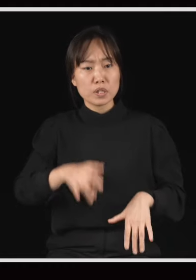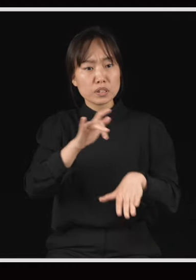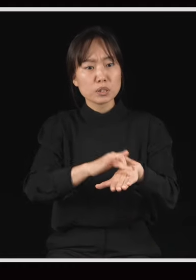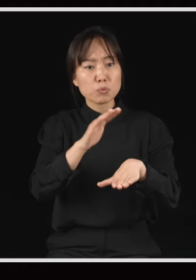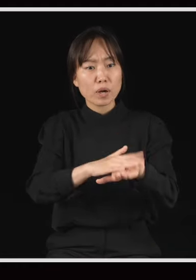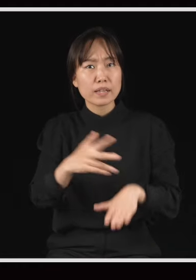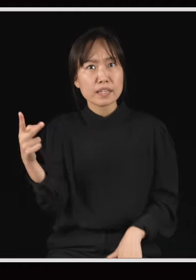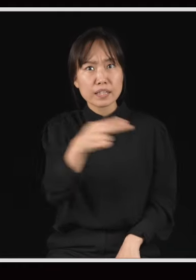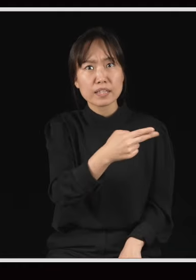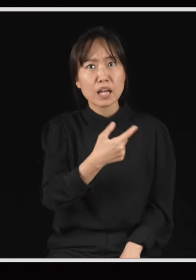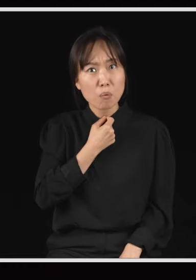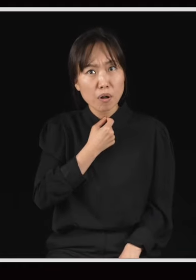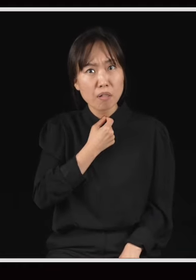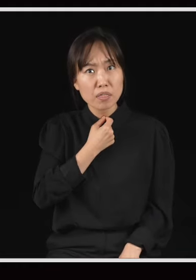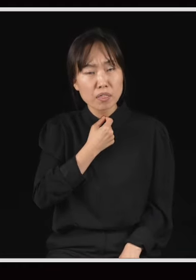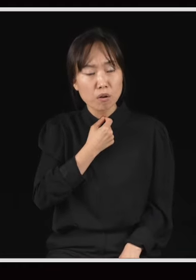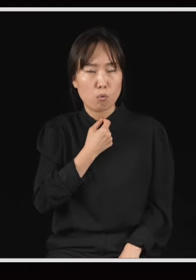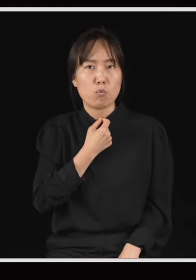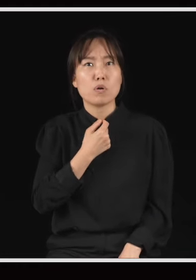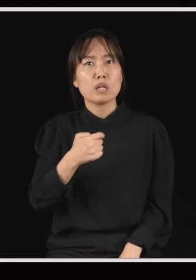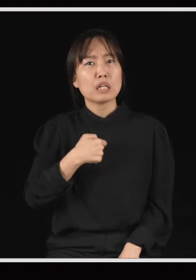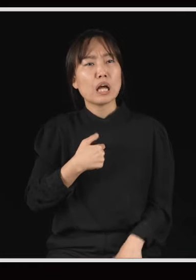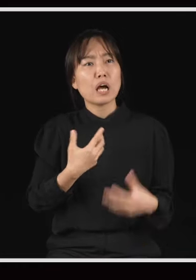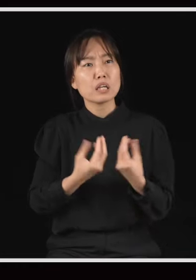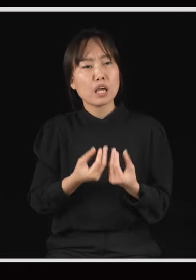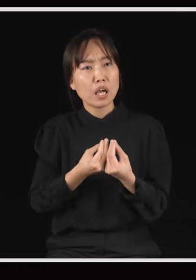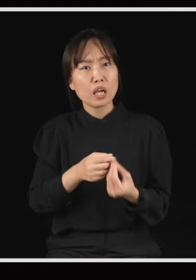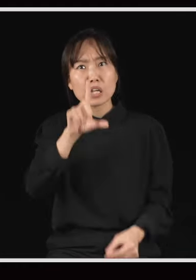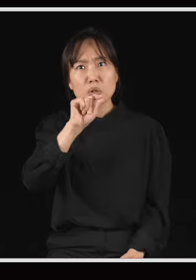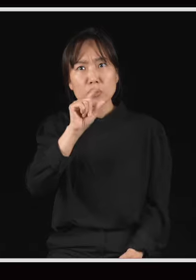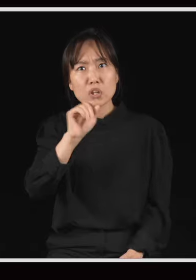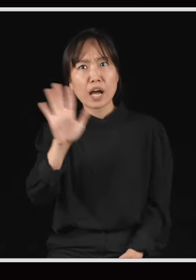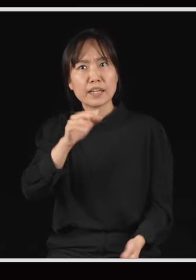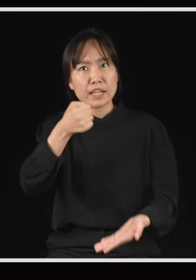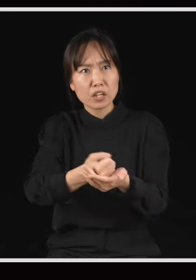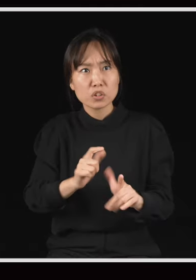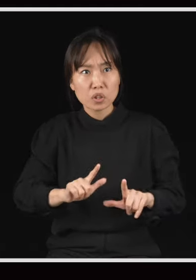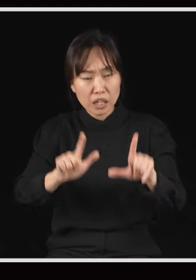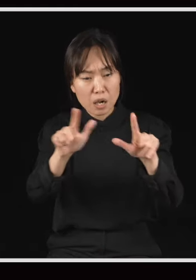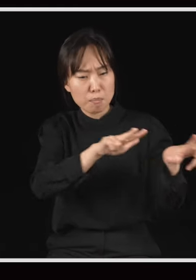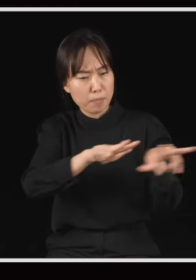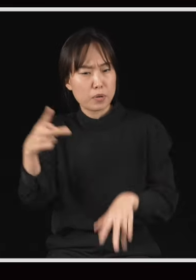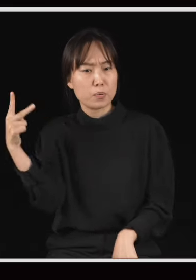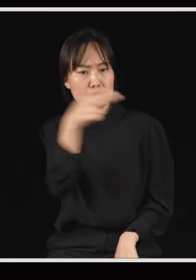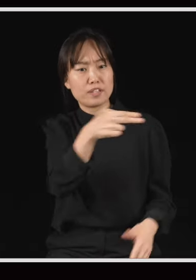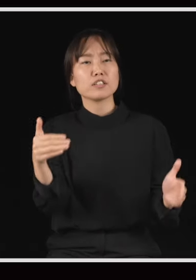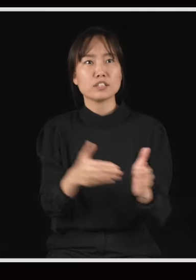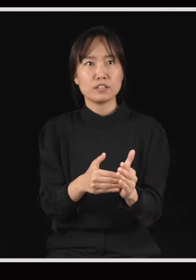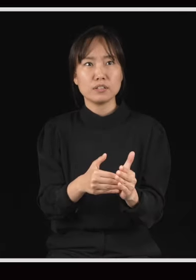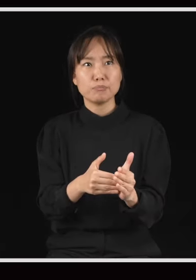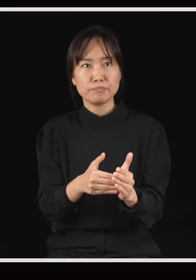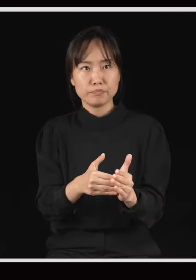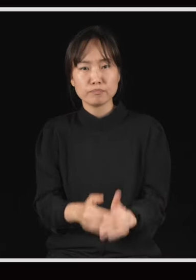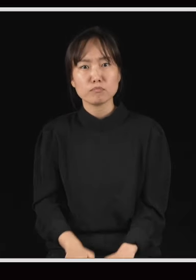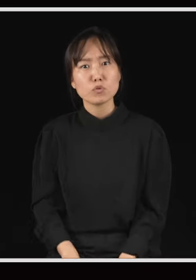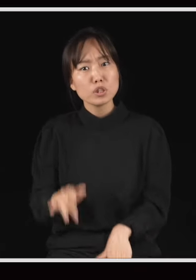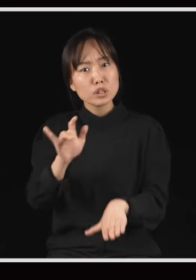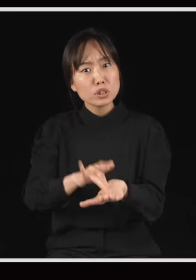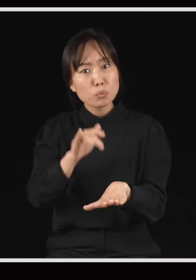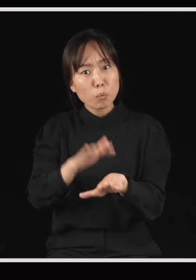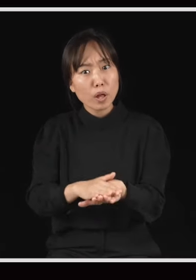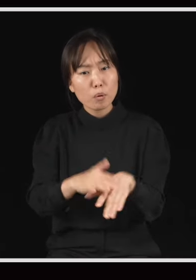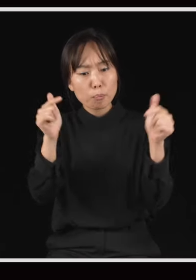그러면, 예를 들어서 저 같은 경우도 트위터를 어느 순간 그냥 더 이상 안 들어가는 결정을 해버리고 그날부터 안 들어갔거든요.